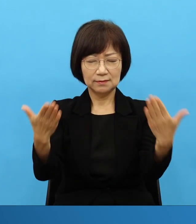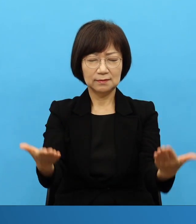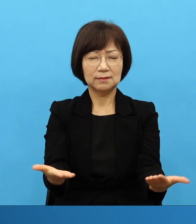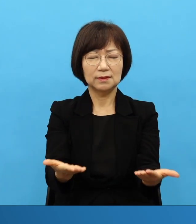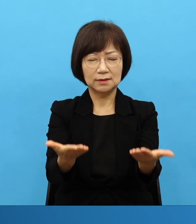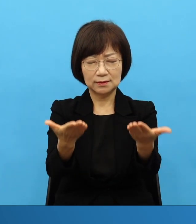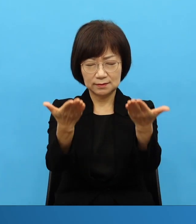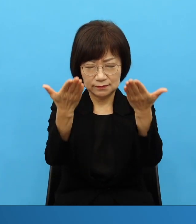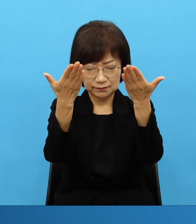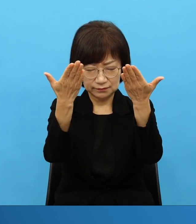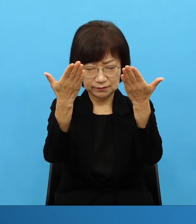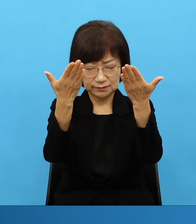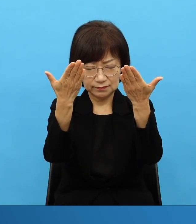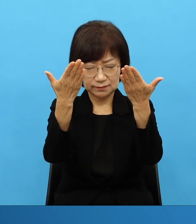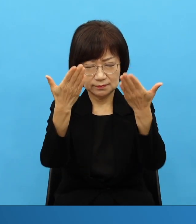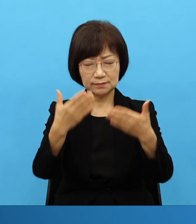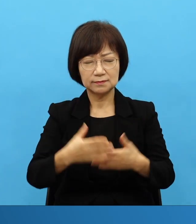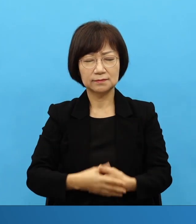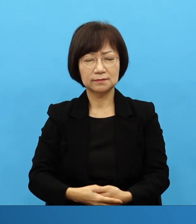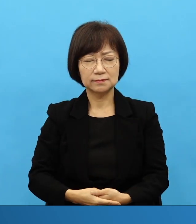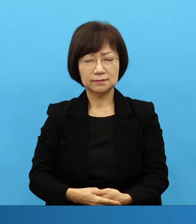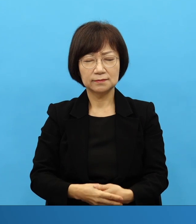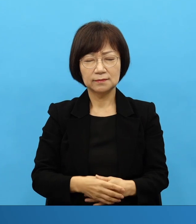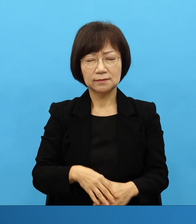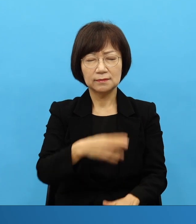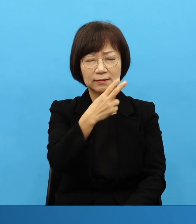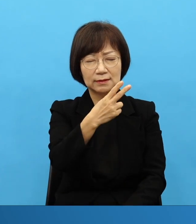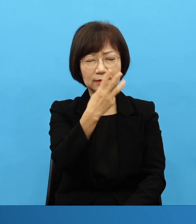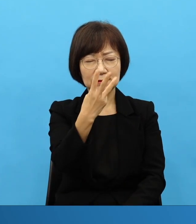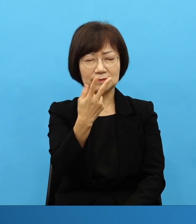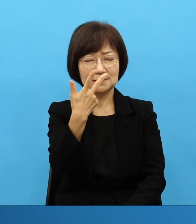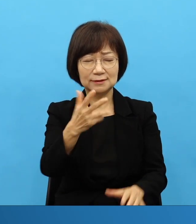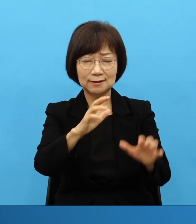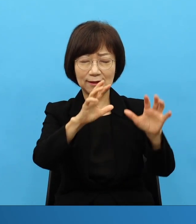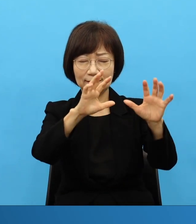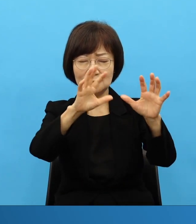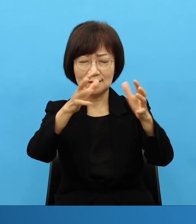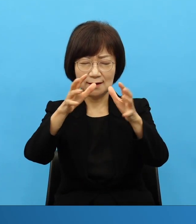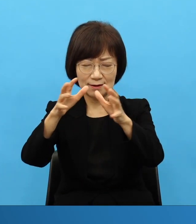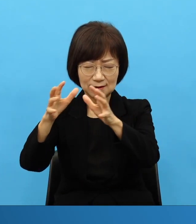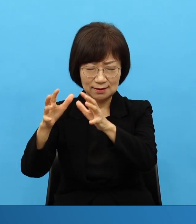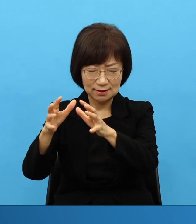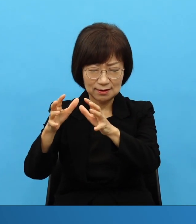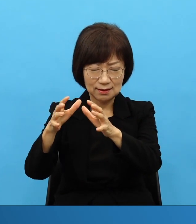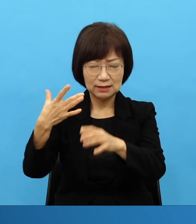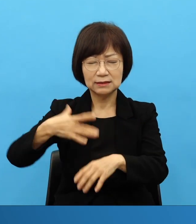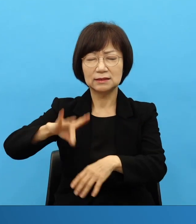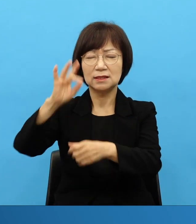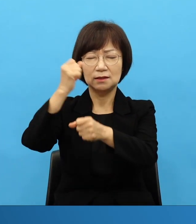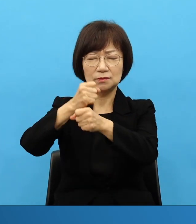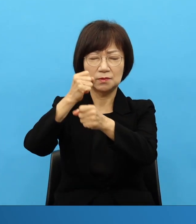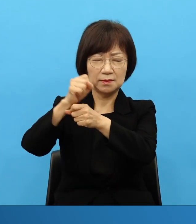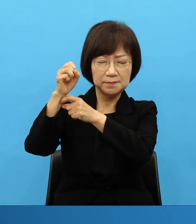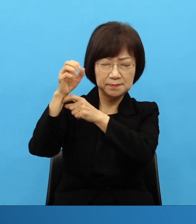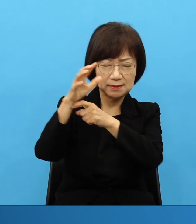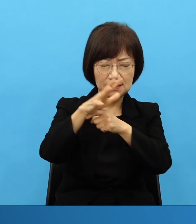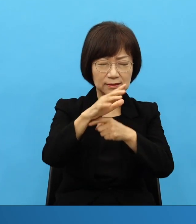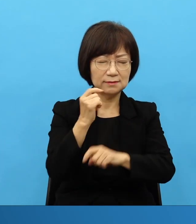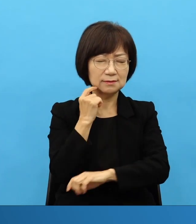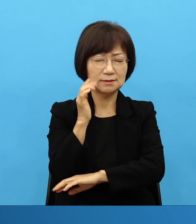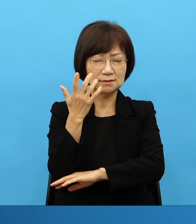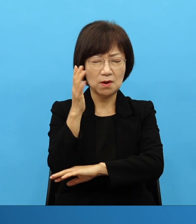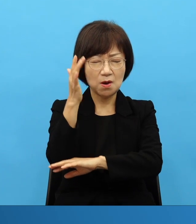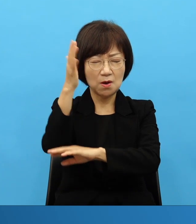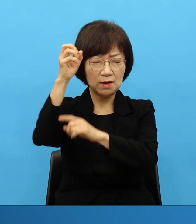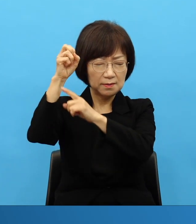to give you worship in spirit and in truth. 이 37 나라의 창조의 빛, 영광의 빛, 생명의 빛이